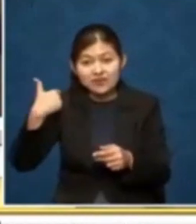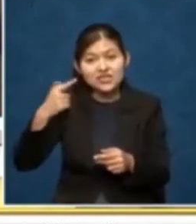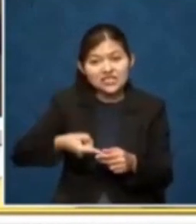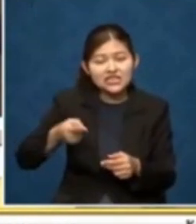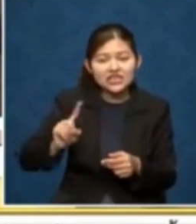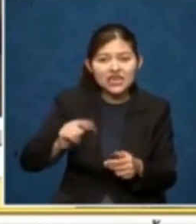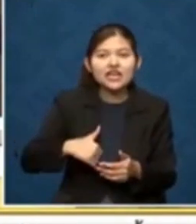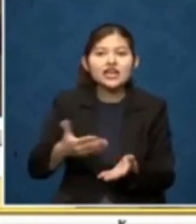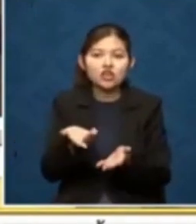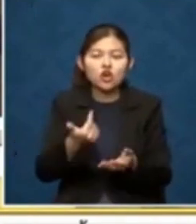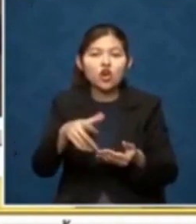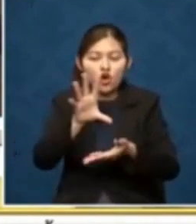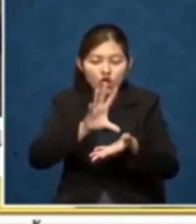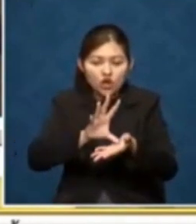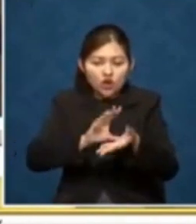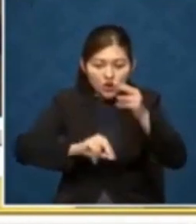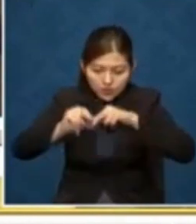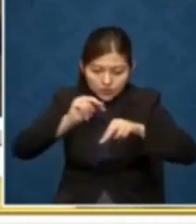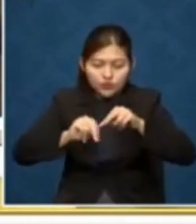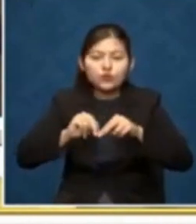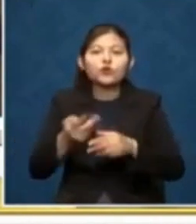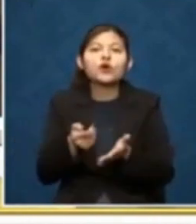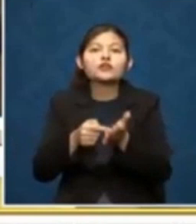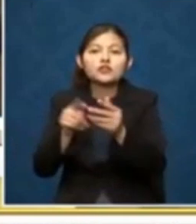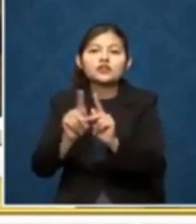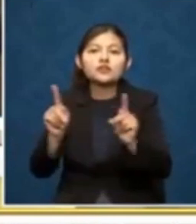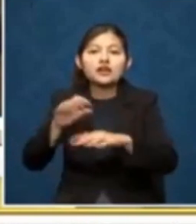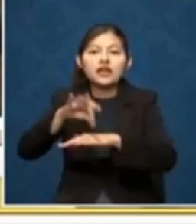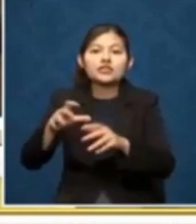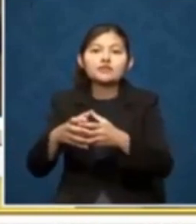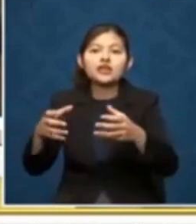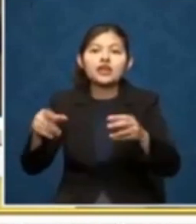ากให้เรื่องนี้ศึกษากันอย่างจริงจังและขอสนับสนุนให้มีการตั้งกรรมธิ